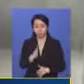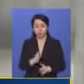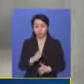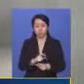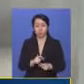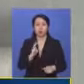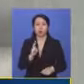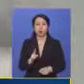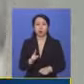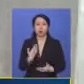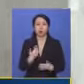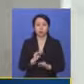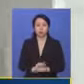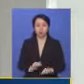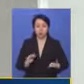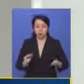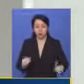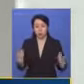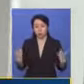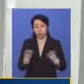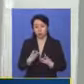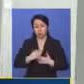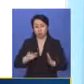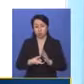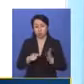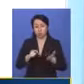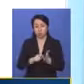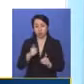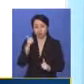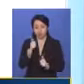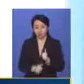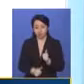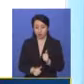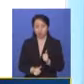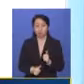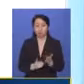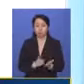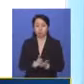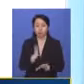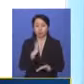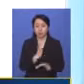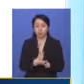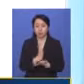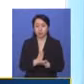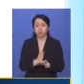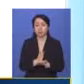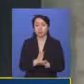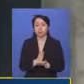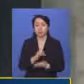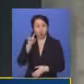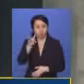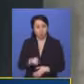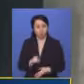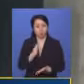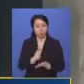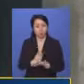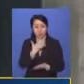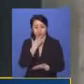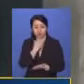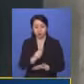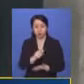У кого-то несколько детей, следовательно, нужно сделать больше комнат. Каждому индивидуальный подход. Установлены пластиковые окна. Каждому дому подведен